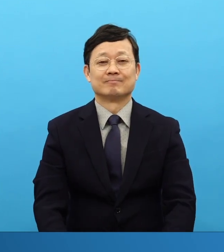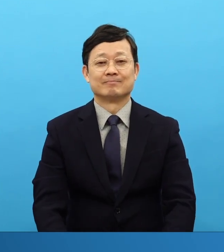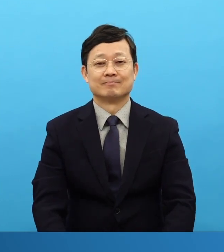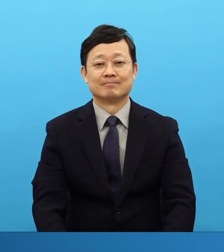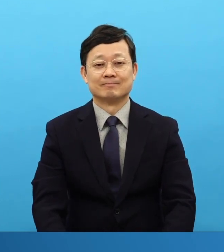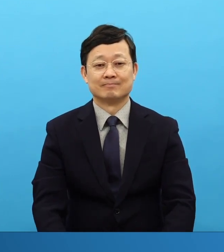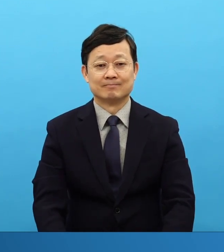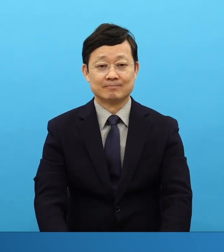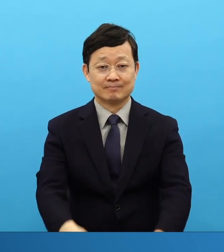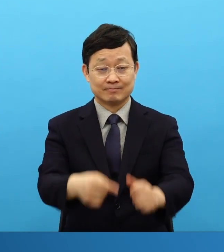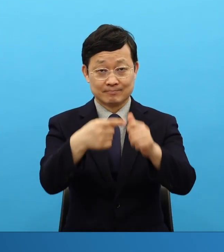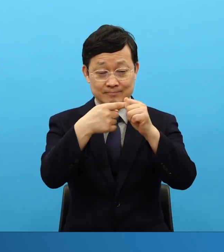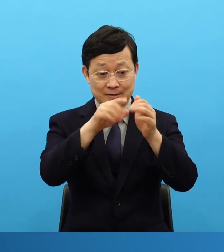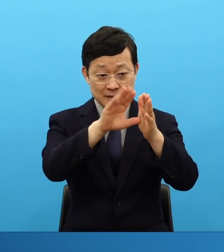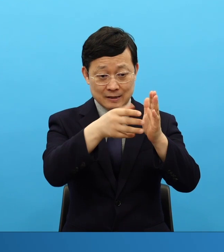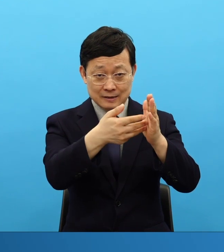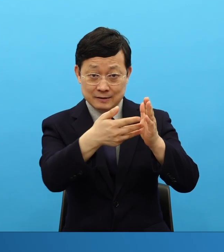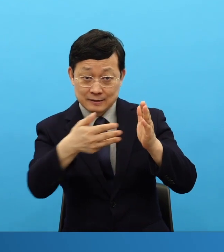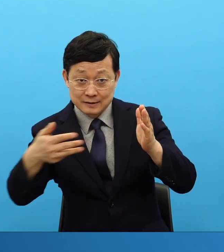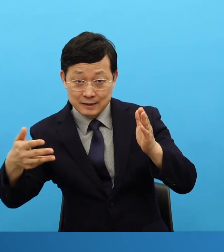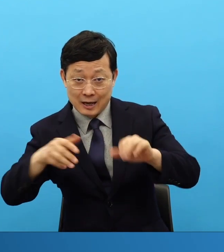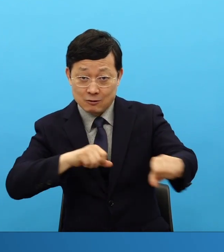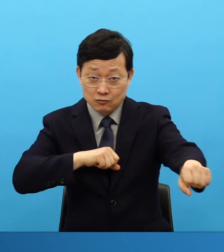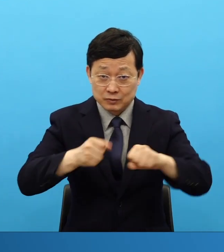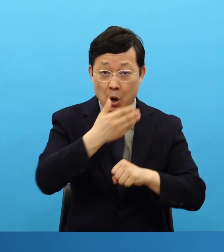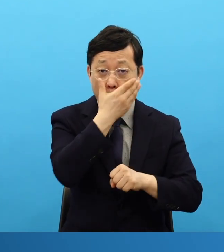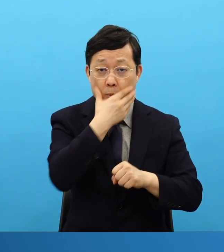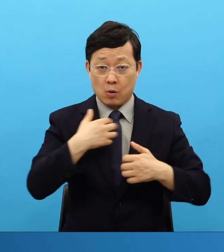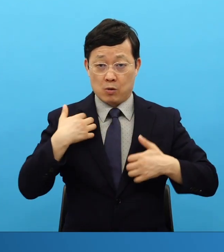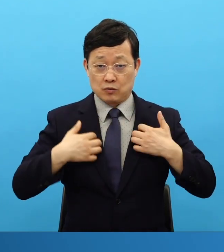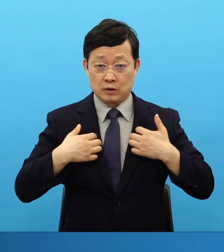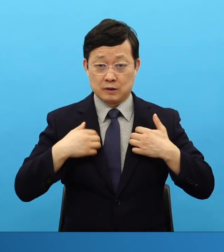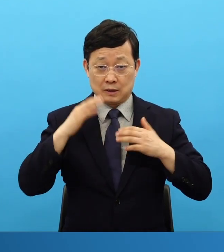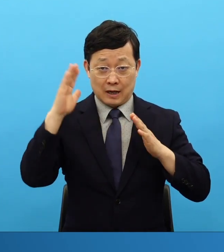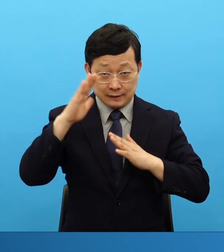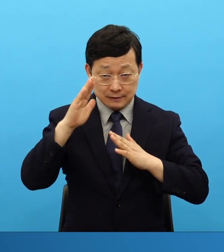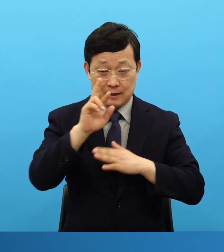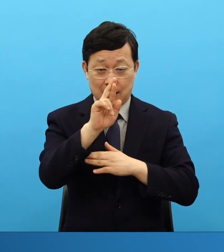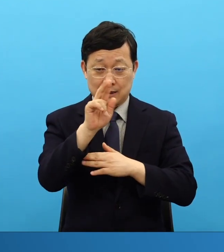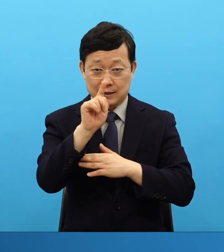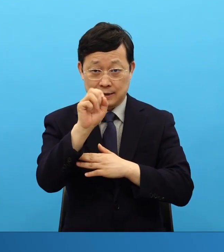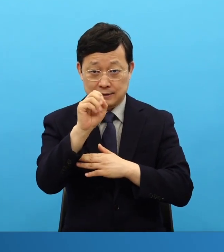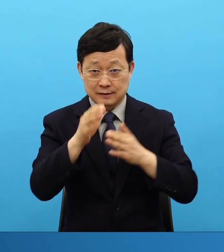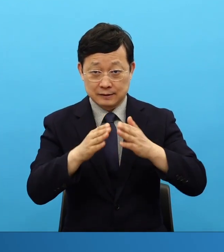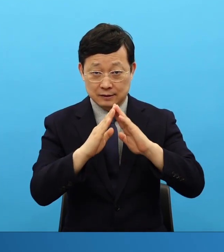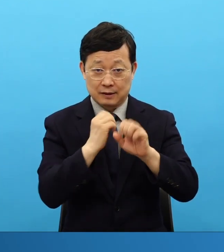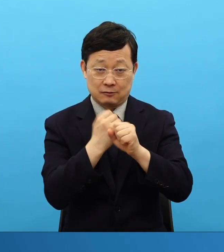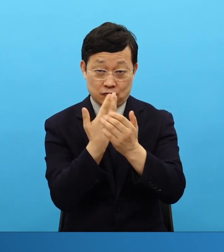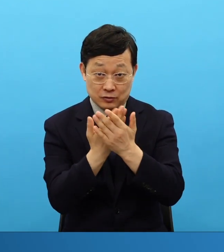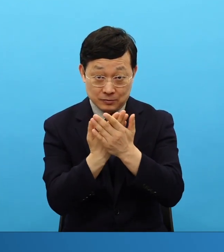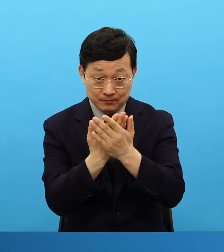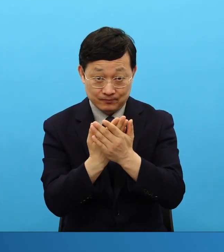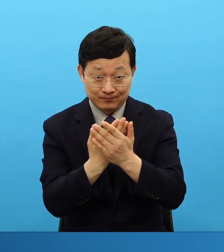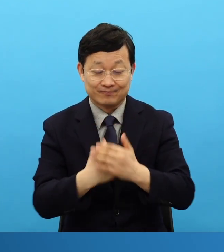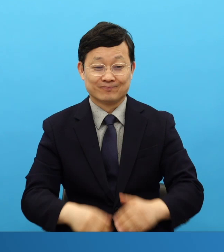시대를 움직이는 복음 누리는 신학생들이 RTS를 통해 세워지도록 기도해 주시기 바랍니다.